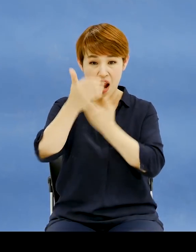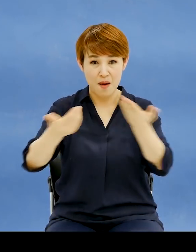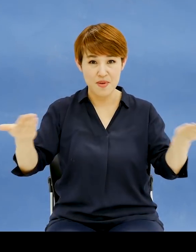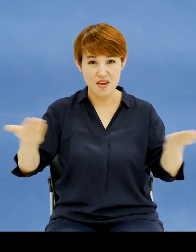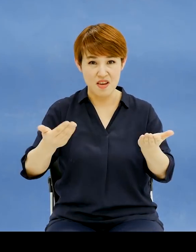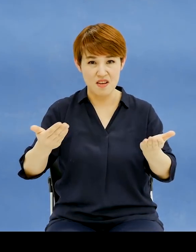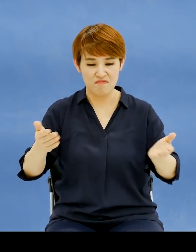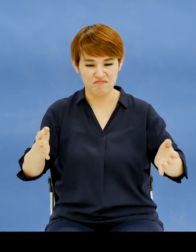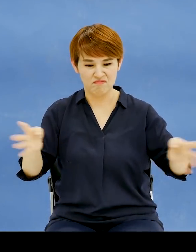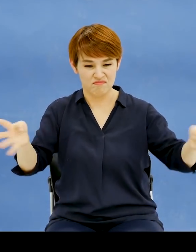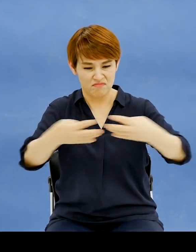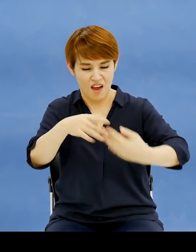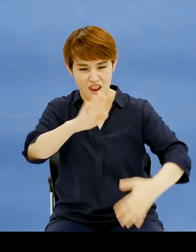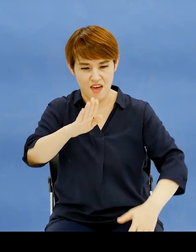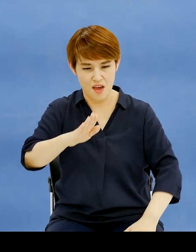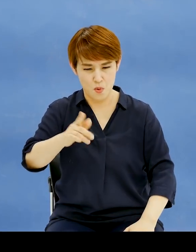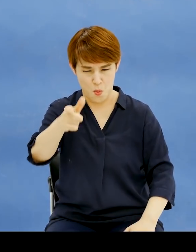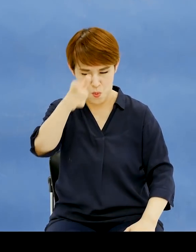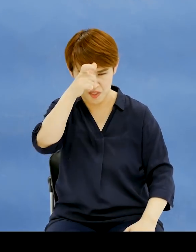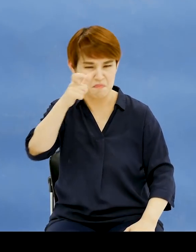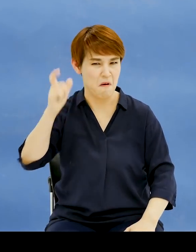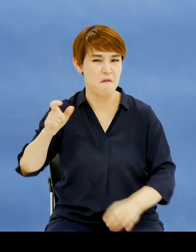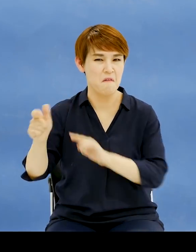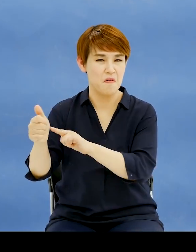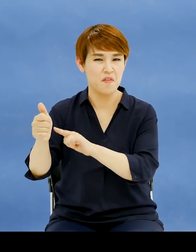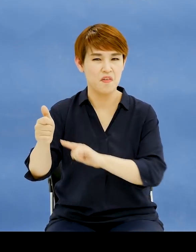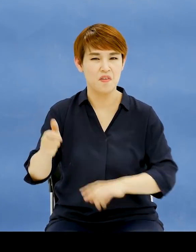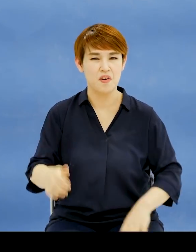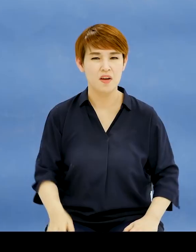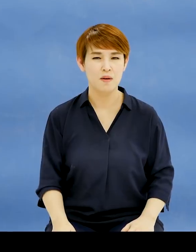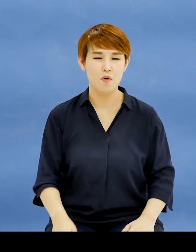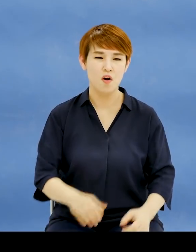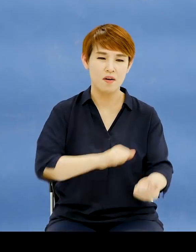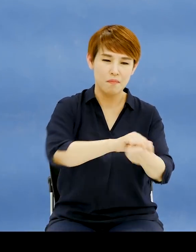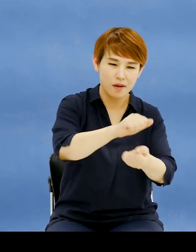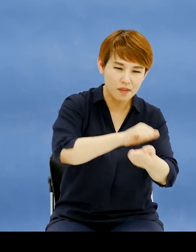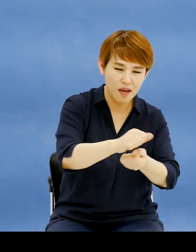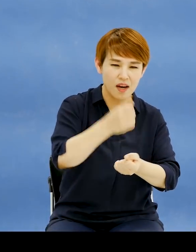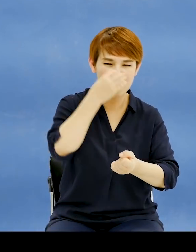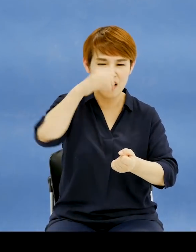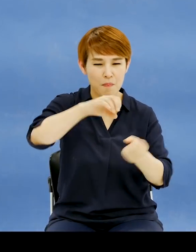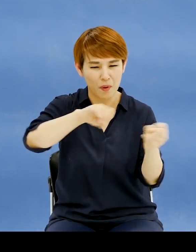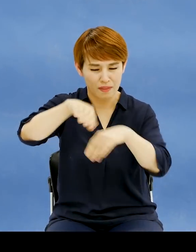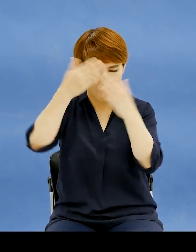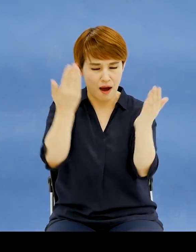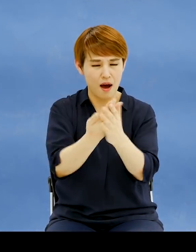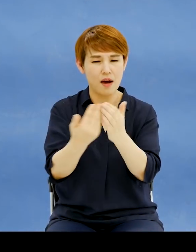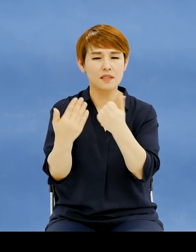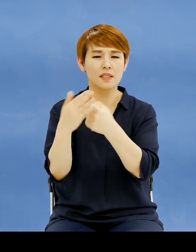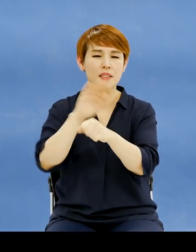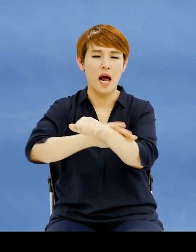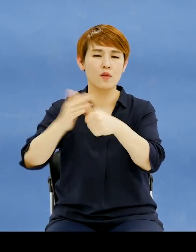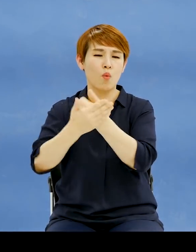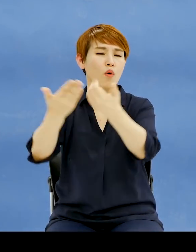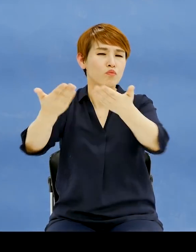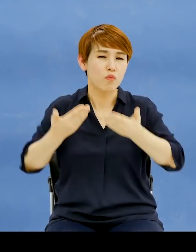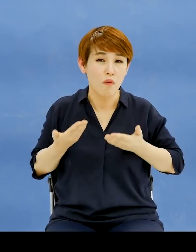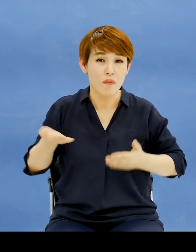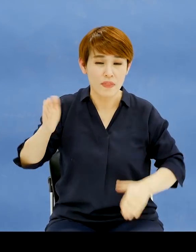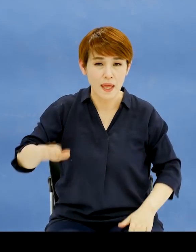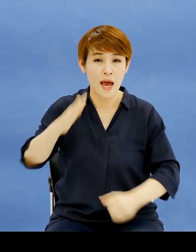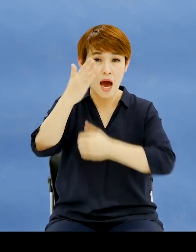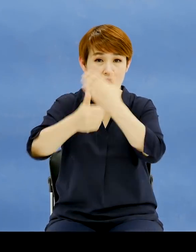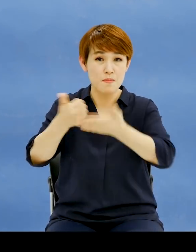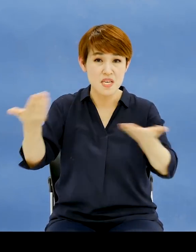하나님 일은 단호하세요. 이렇게 예. 타협이 없으시거든요. 다 요리도 다림질도 빨래도 쓰레기도 다